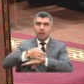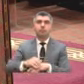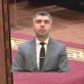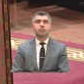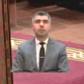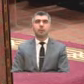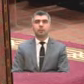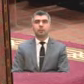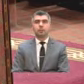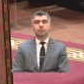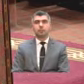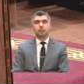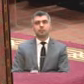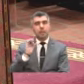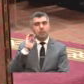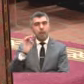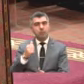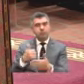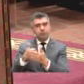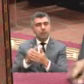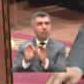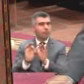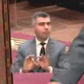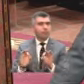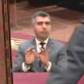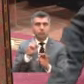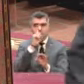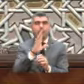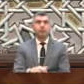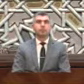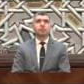جانب ديال السلامة الطرقية. شكرا. شكرا سيد الوزير.